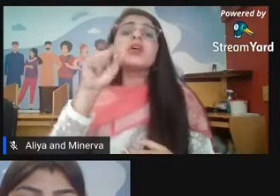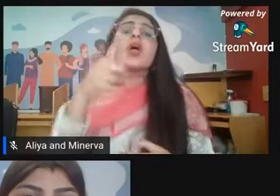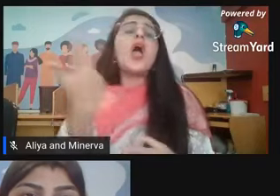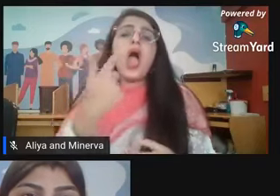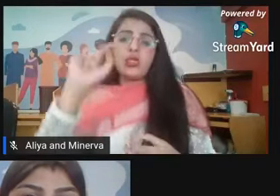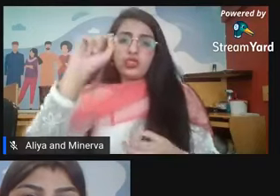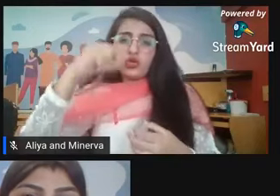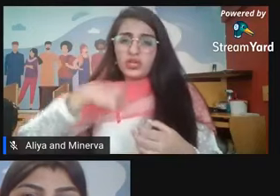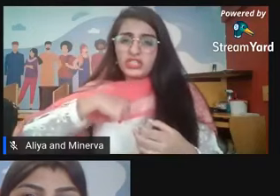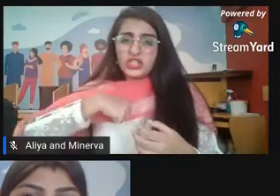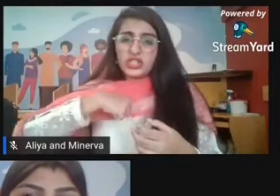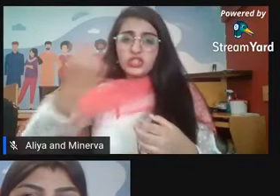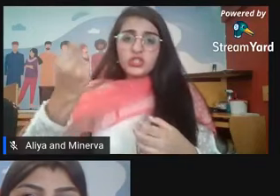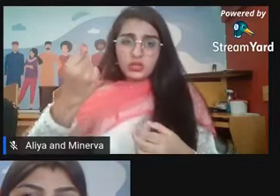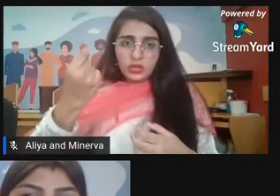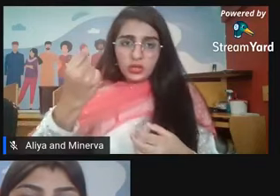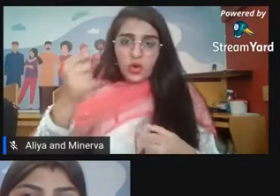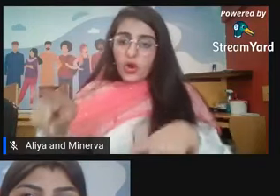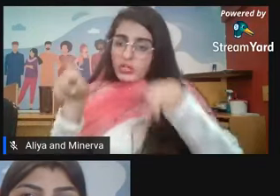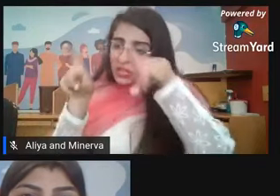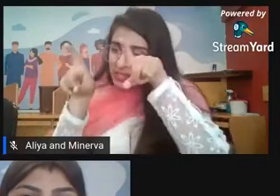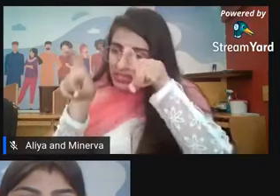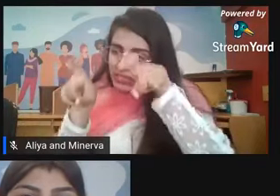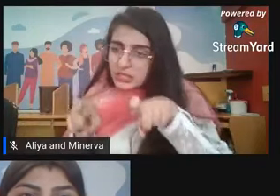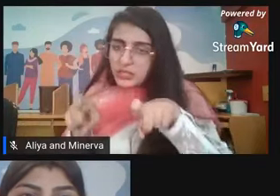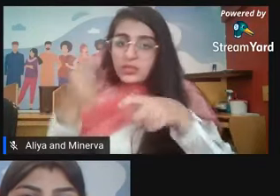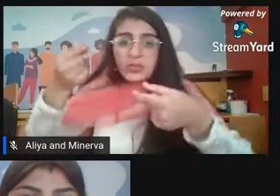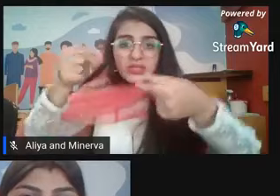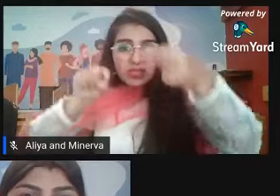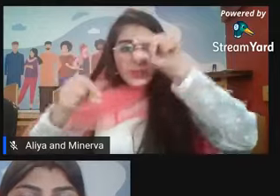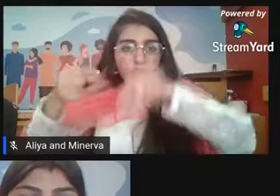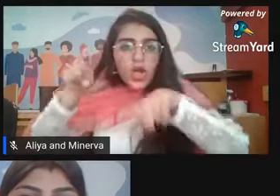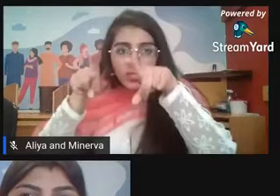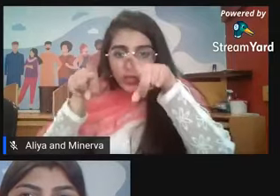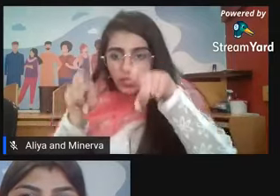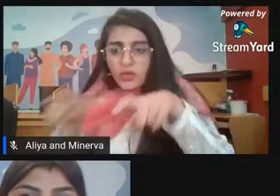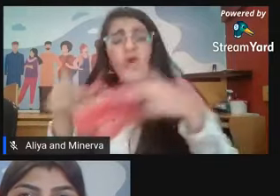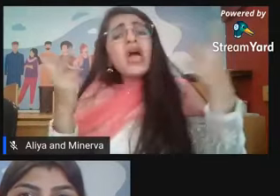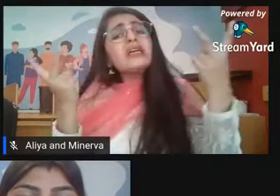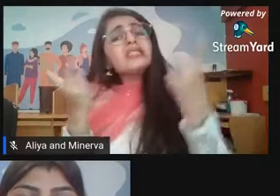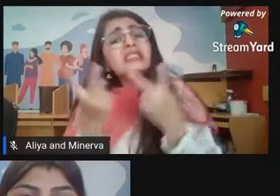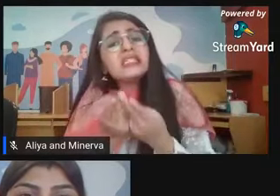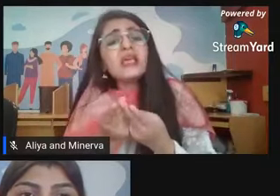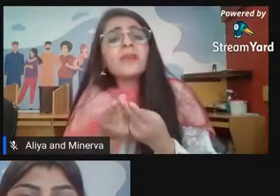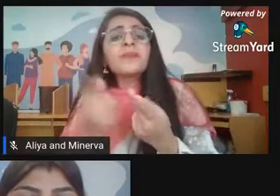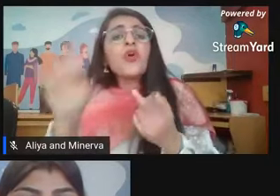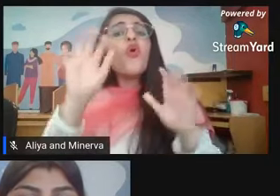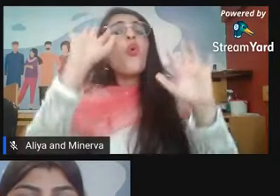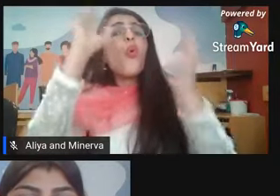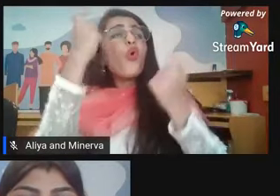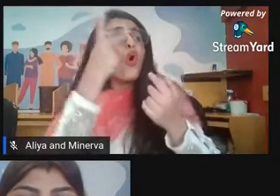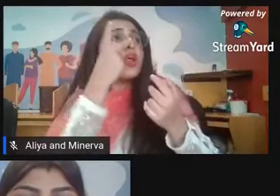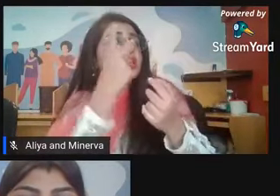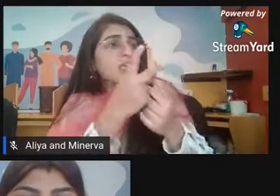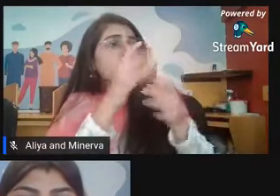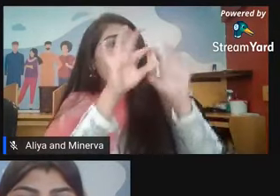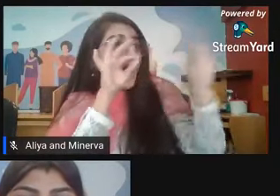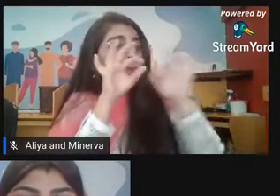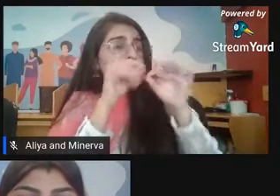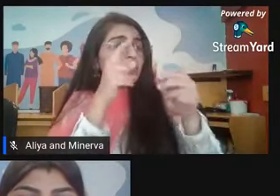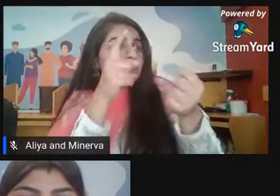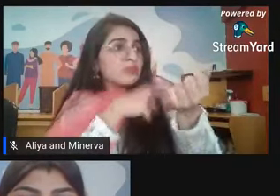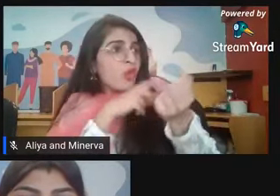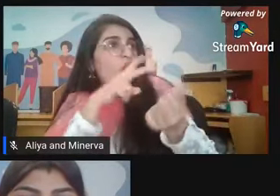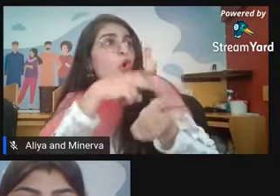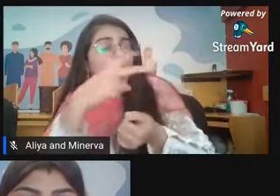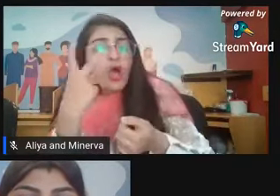चंक आउट ऑफ इट एंड देन वी टेस्टेड इन अ लैबोरेटरी. ये सारी चीजें वैसी हैं जो आप बॉडी के किसी भी ऑर्गन के लिए करते हैं. देयर इज